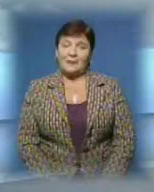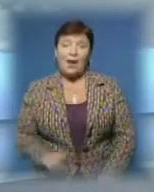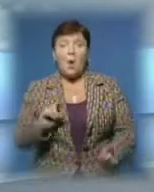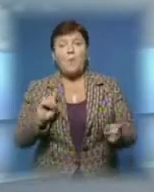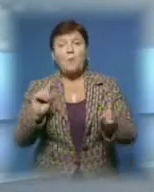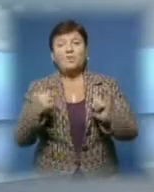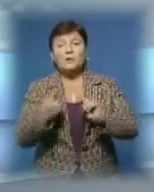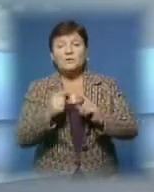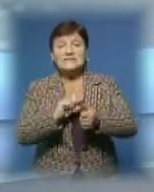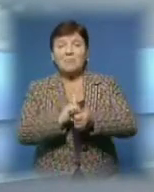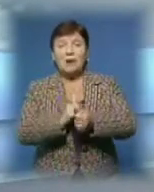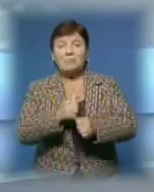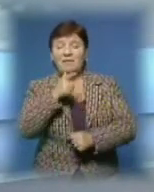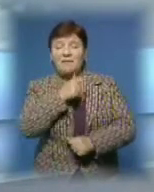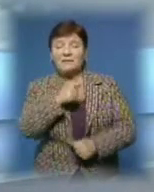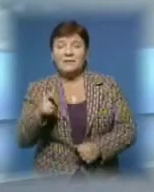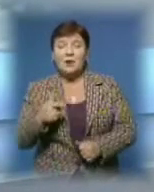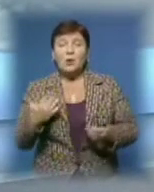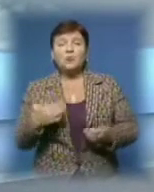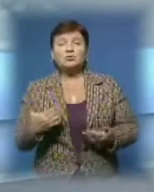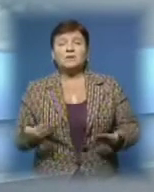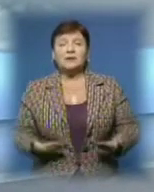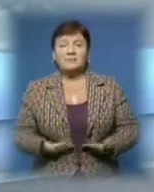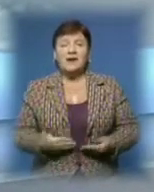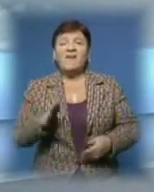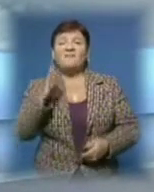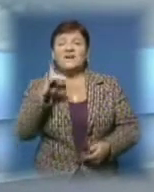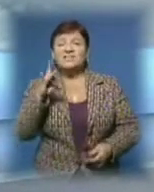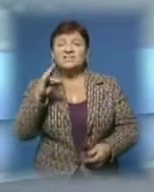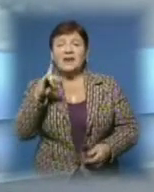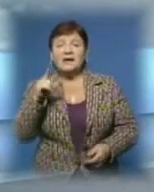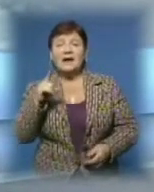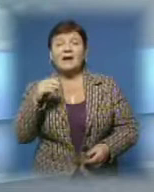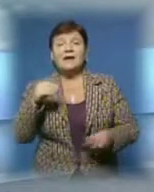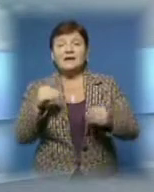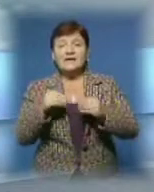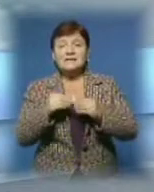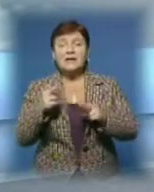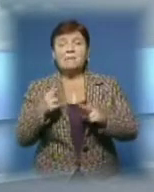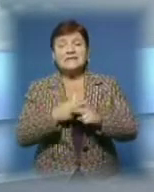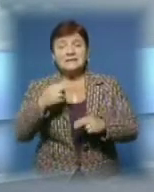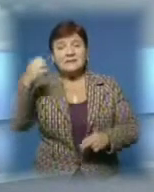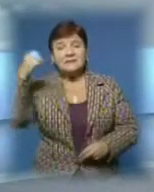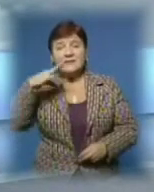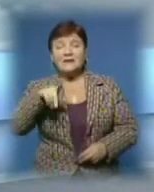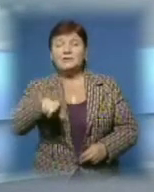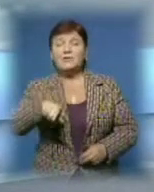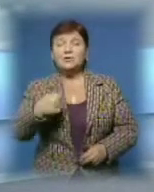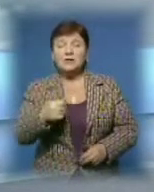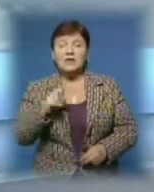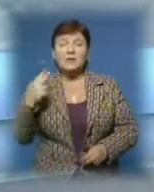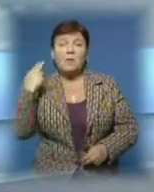Повернутися у кам'яний вік. Вже тиждень мешканці гуртожитку по вулиці Верещагіна, 10, живуть без електроенергії. Світло відключили через